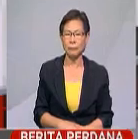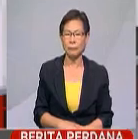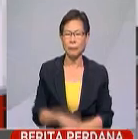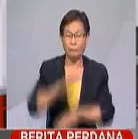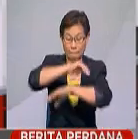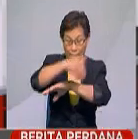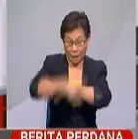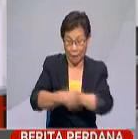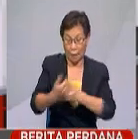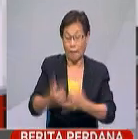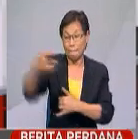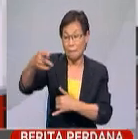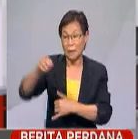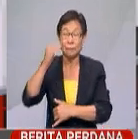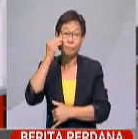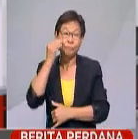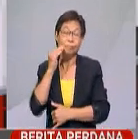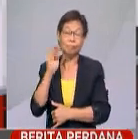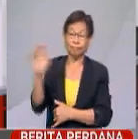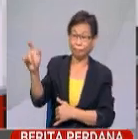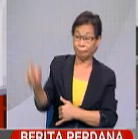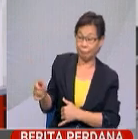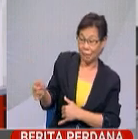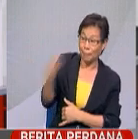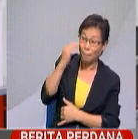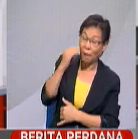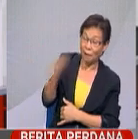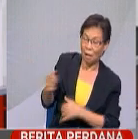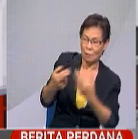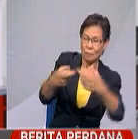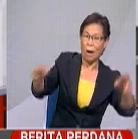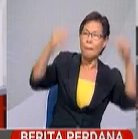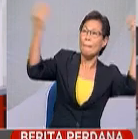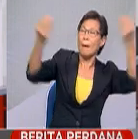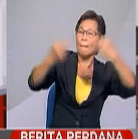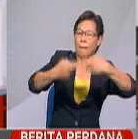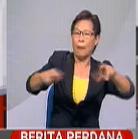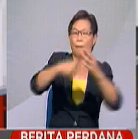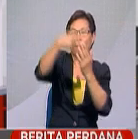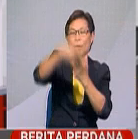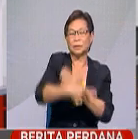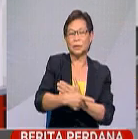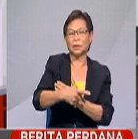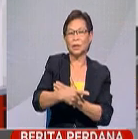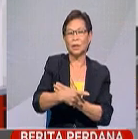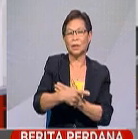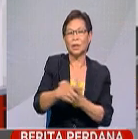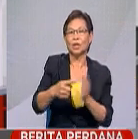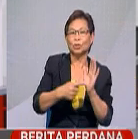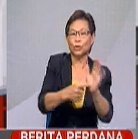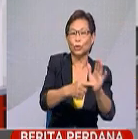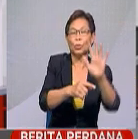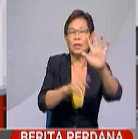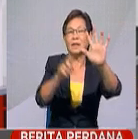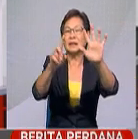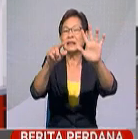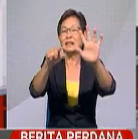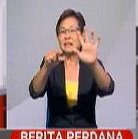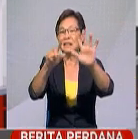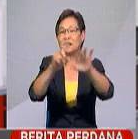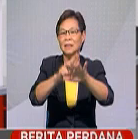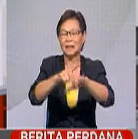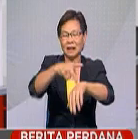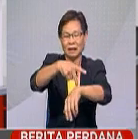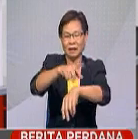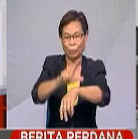Baik, malam ini Perdana Menteri Tun Dr. Mahathir Mohamad akan merasmikan majlis pelancaran projek demonstrasi 5G atau 5GDP